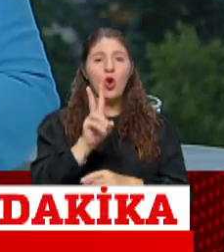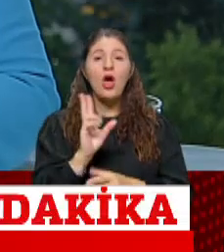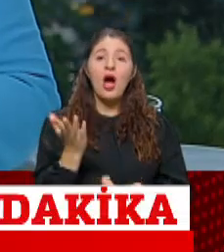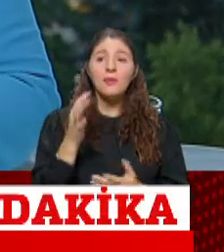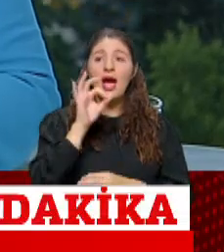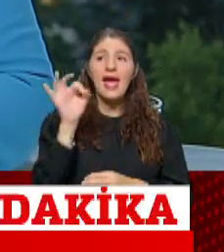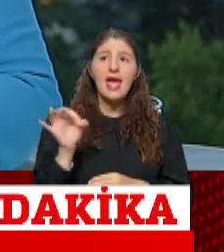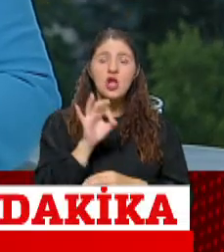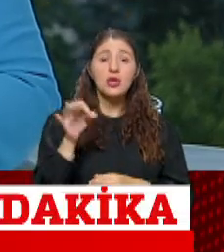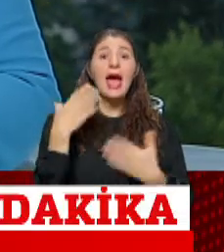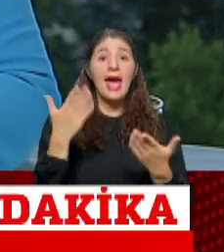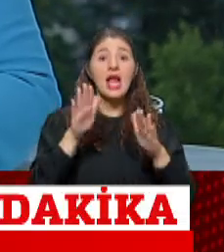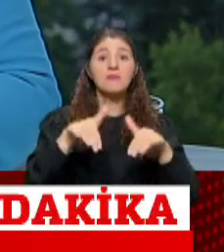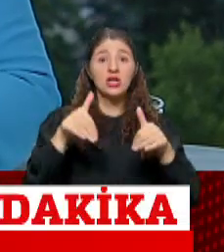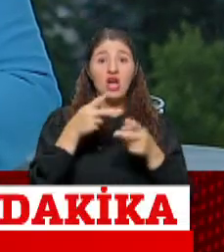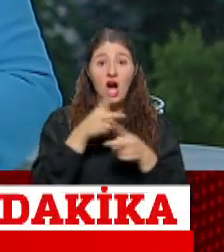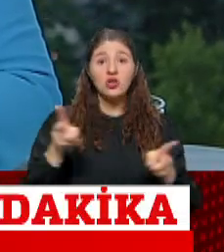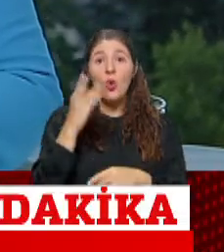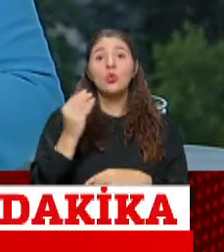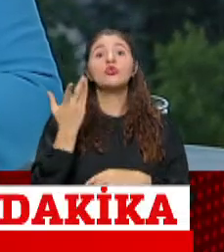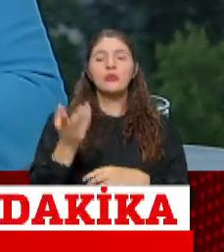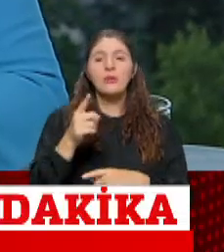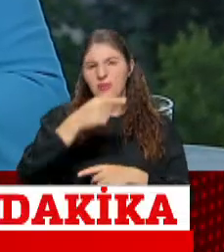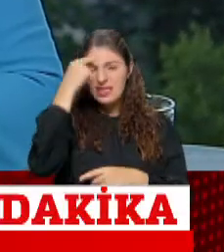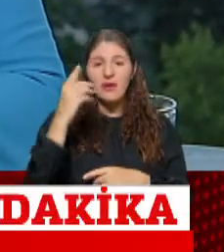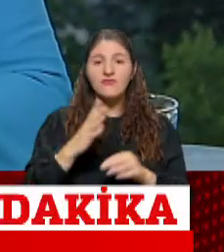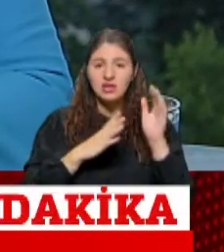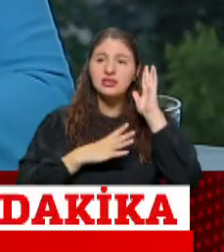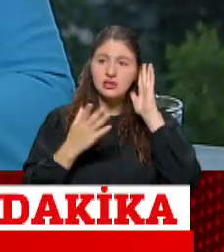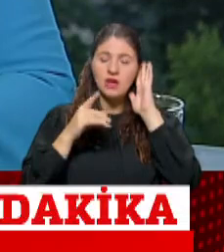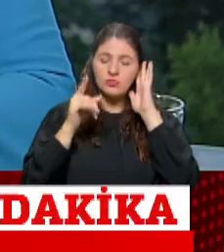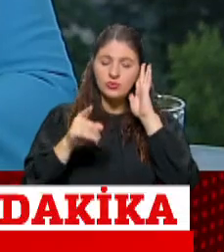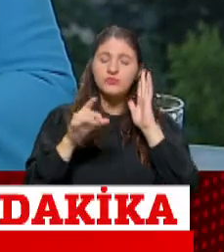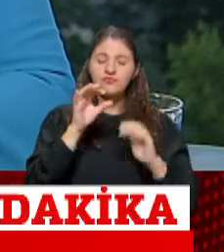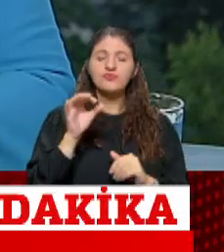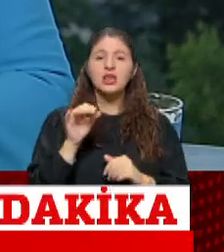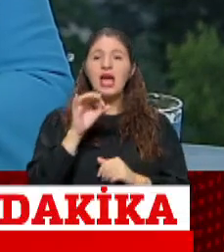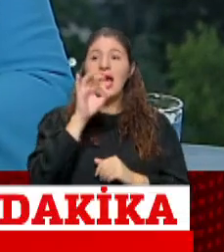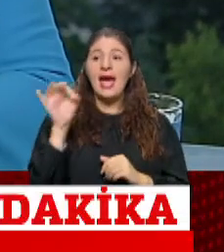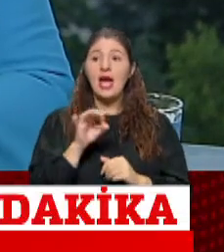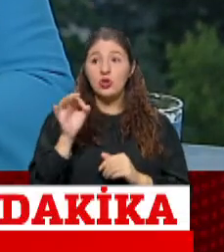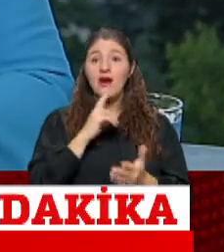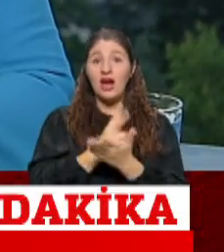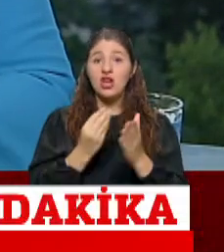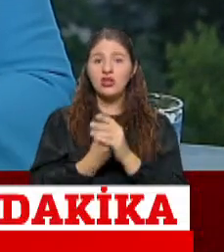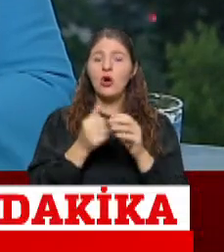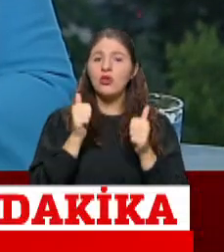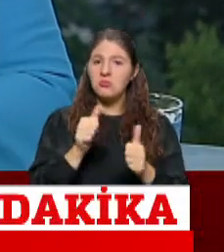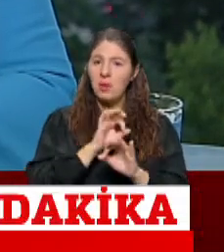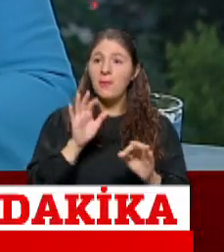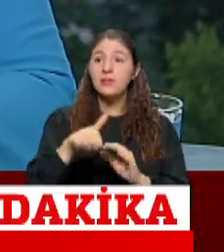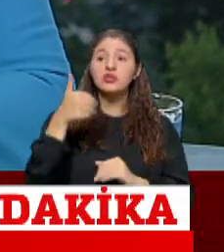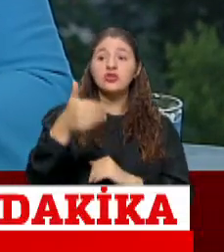Fakat Eylül'de eğer meclis açılacaksa böyle bir ihtimal varsa bu Eylül'de alınırsa bu karar okey ama